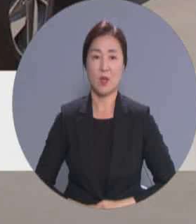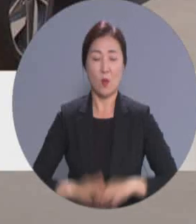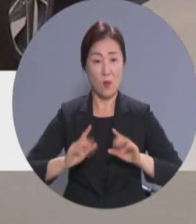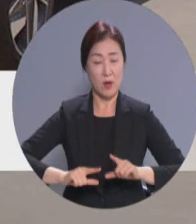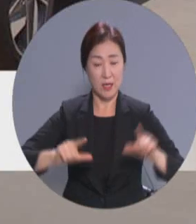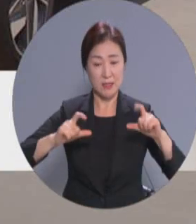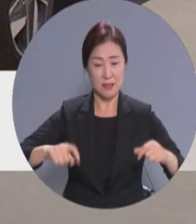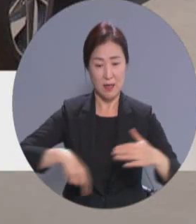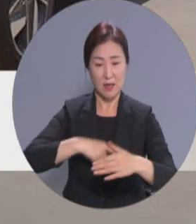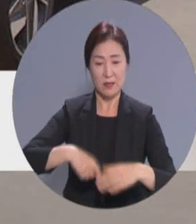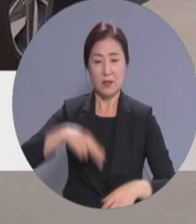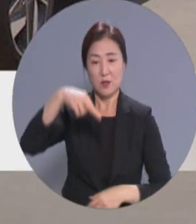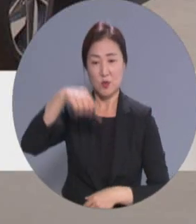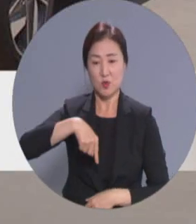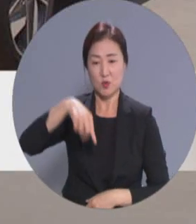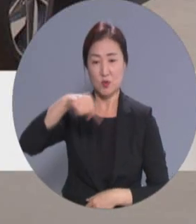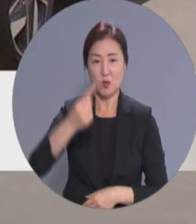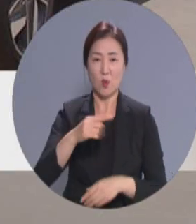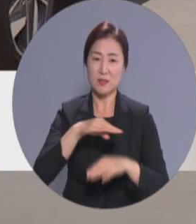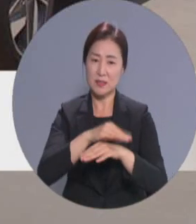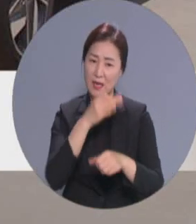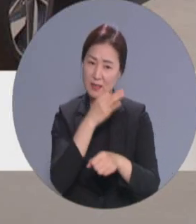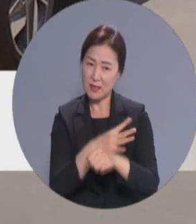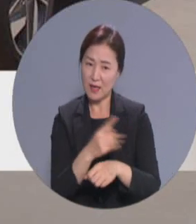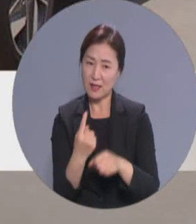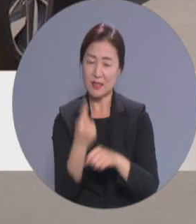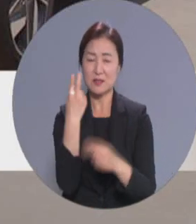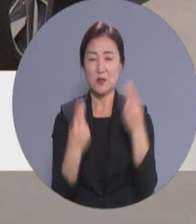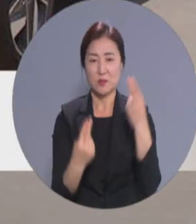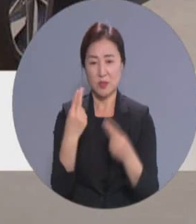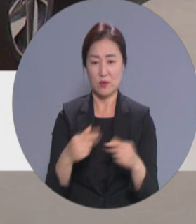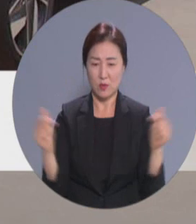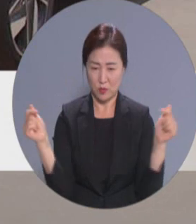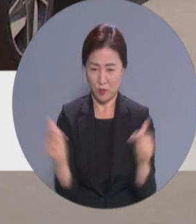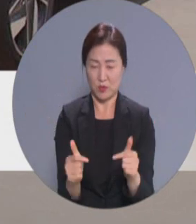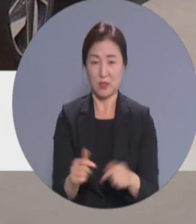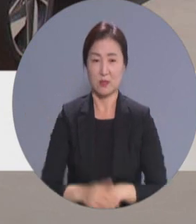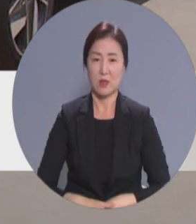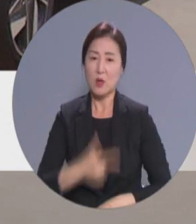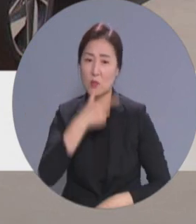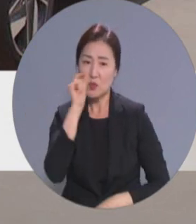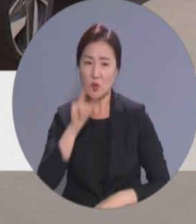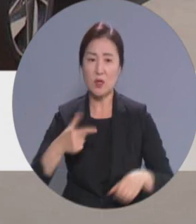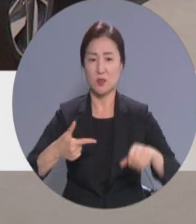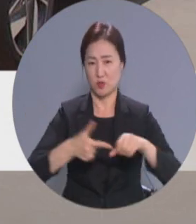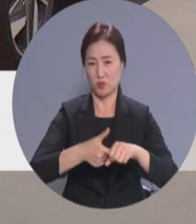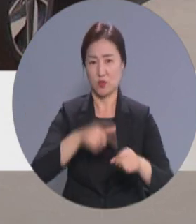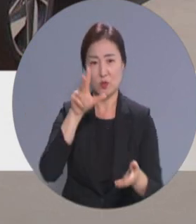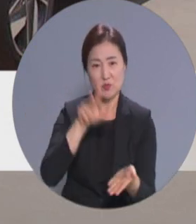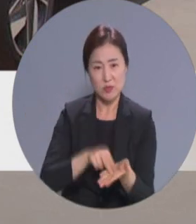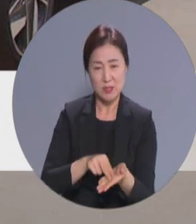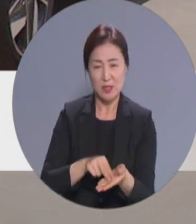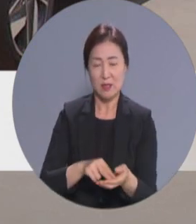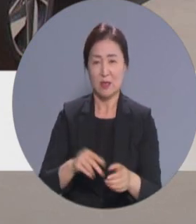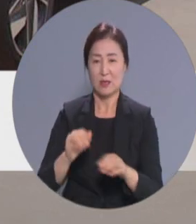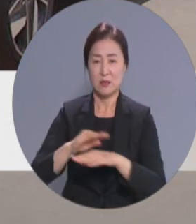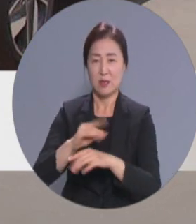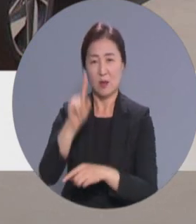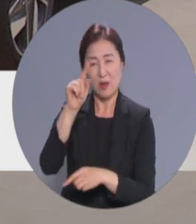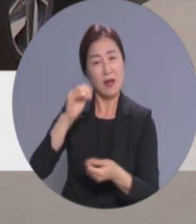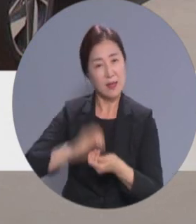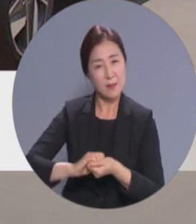올해 도내에서 수소차를 구입하는 시민들이 지난해보다 크게 줄었습니다. 부족한 충전소와 한정된 모델 등 여러